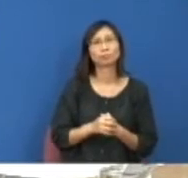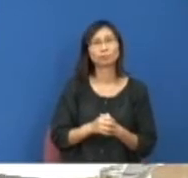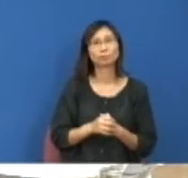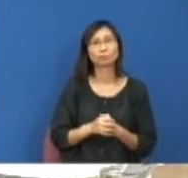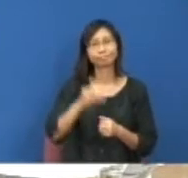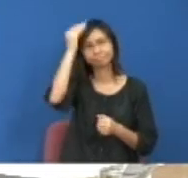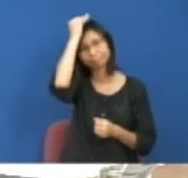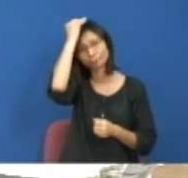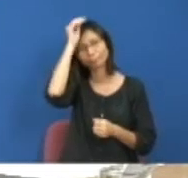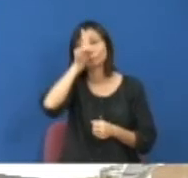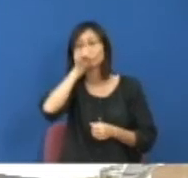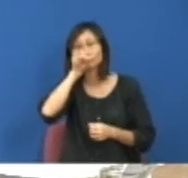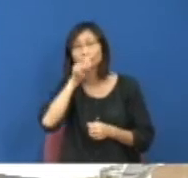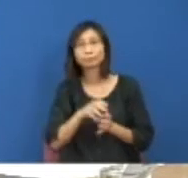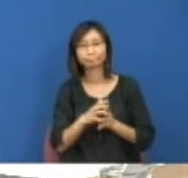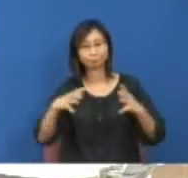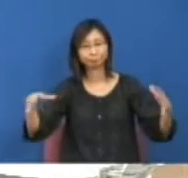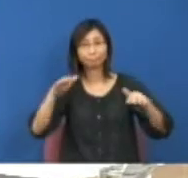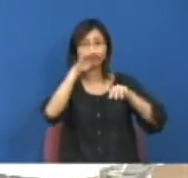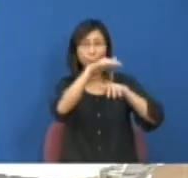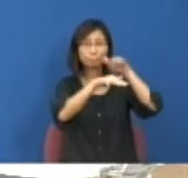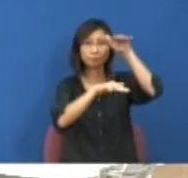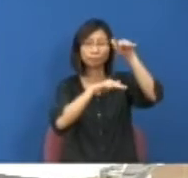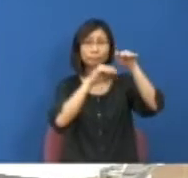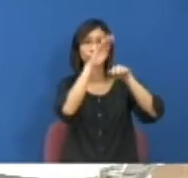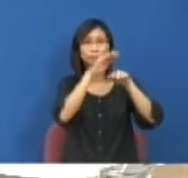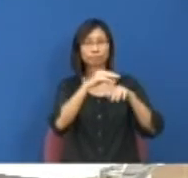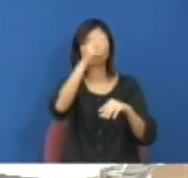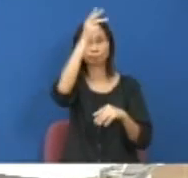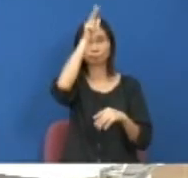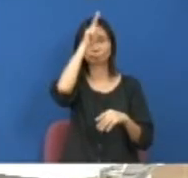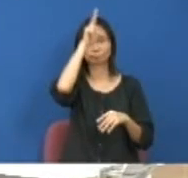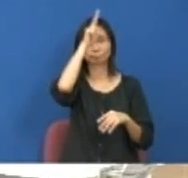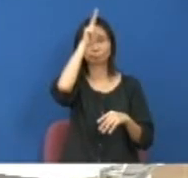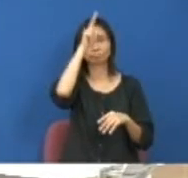俄國成個階級嘅制度就係話帝王、貴族、